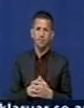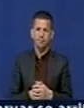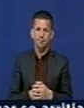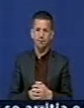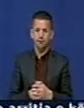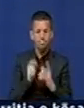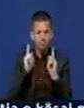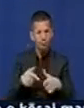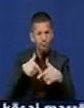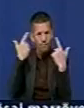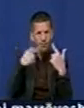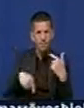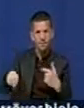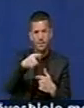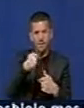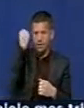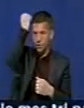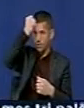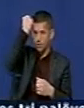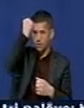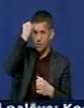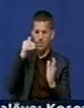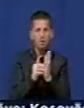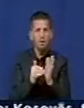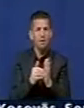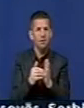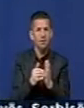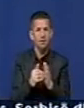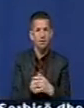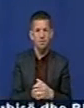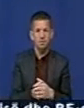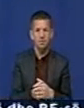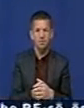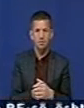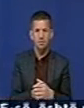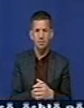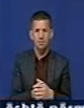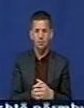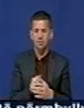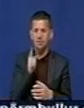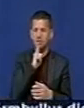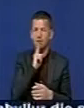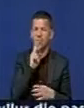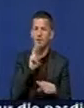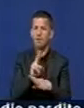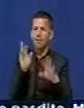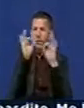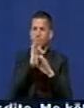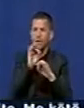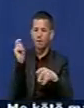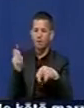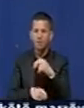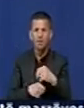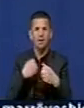Duhet pasur parasysh se Kosova ende sfidohet me fenomenin e mos ndëshkurshmërisë së kriminalëve